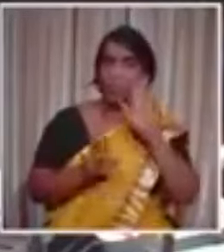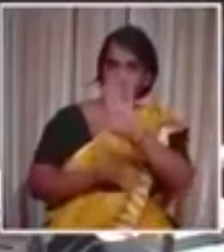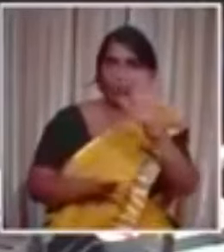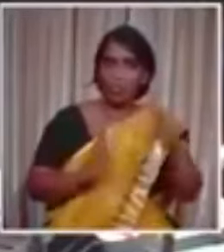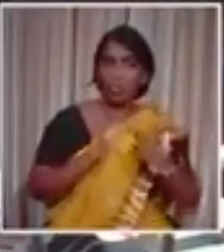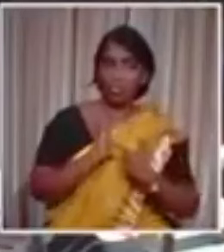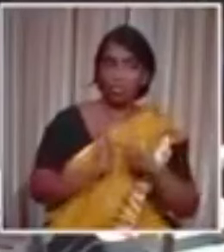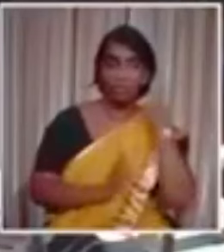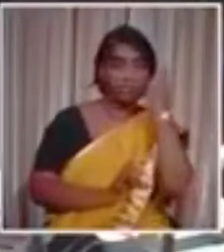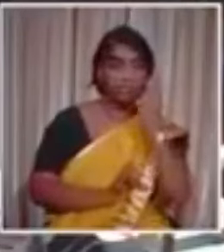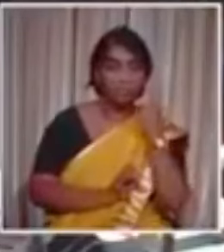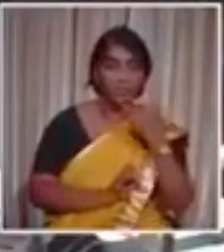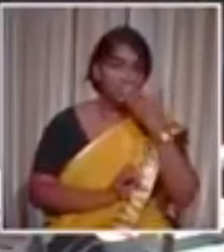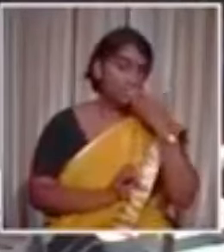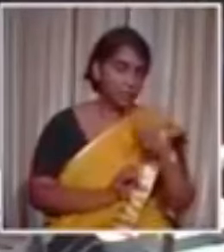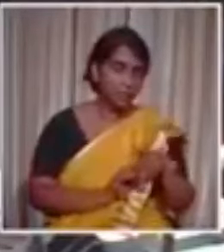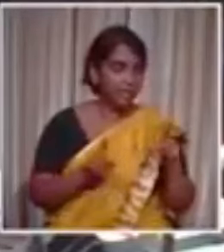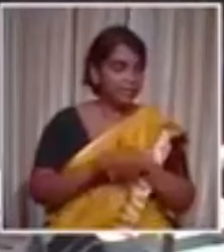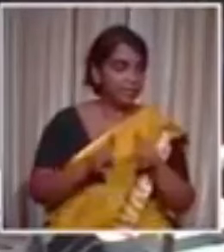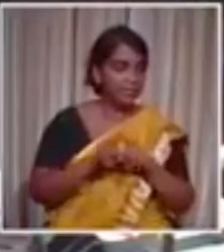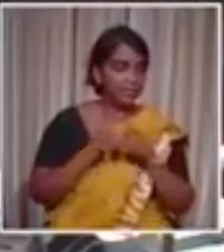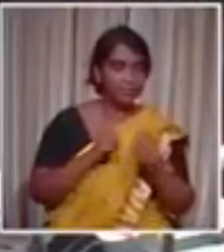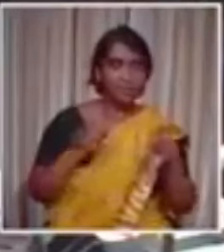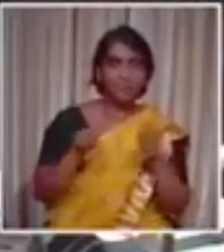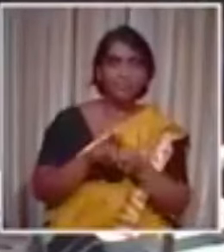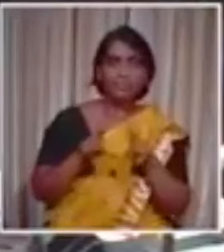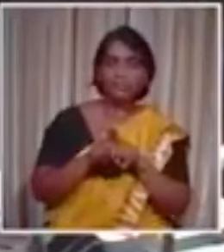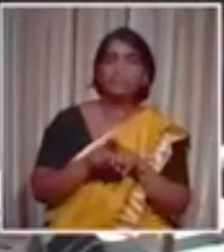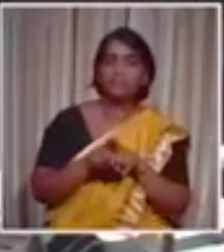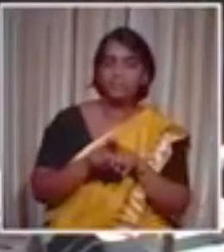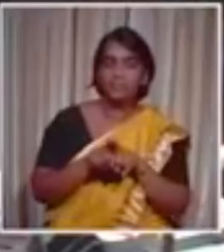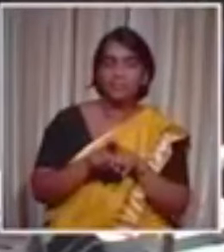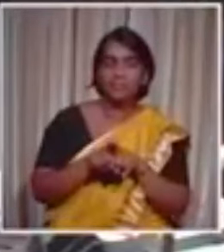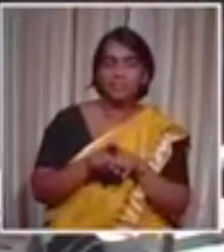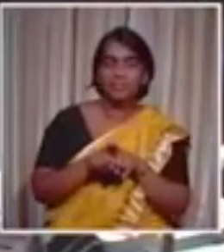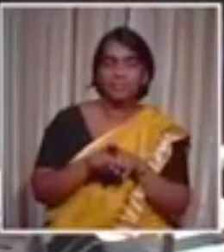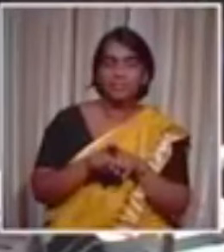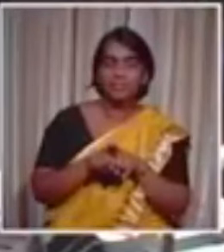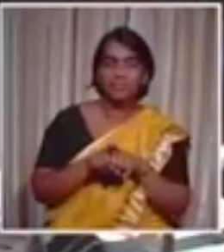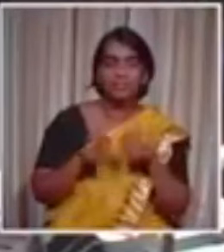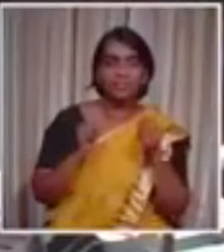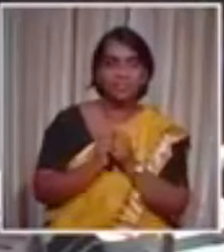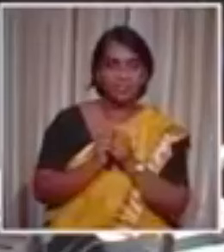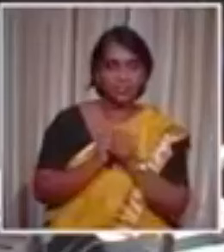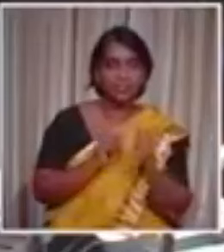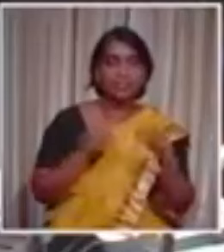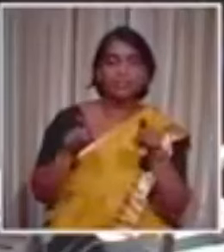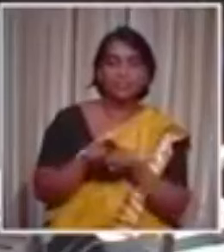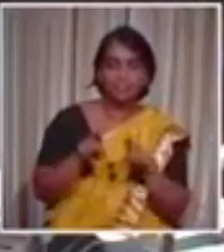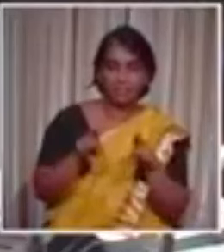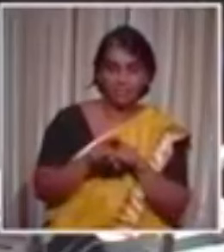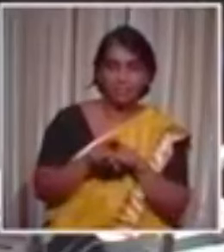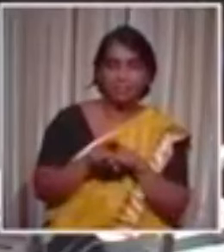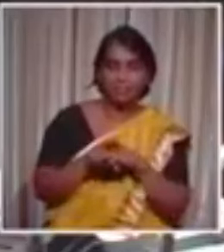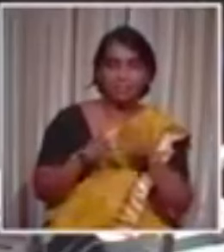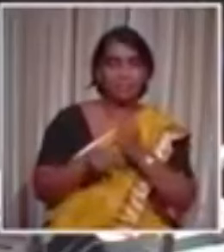taksingne nyane ti bina, abuade ti bina, budgalen thamange upade sukur batkaraga negara mama pakshapati. Mama hitena gota be raja